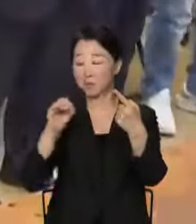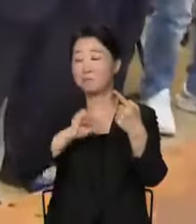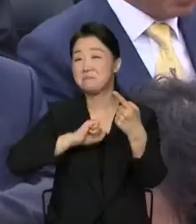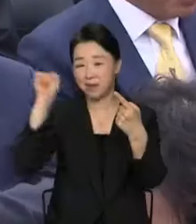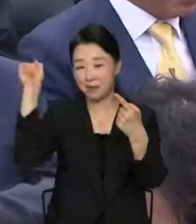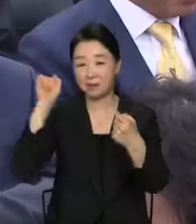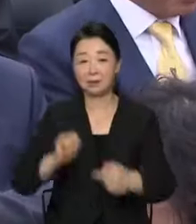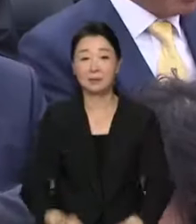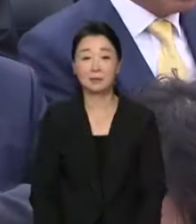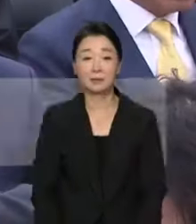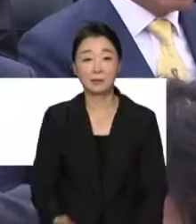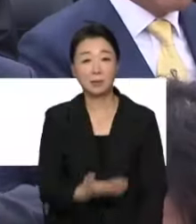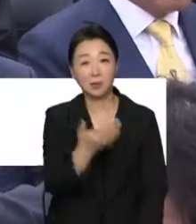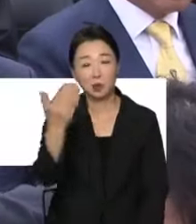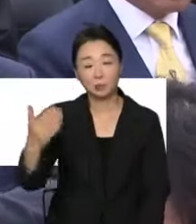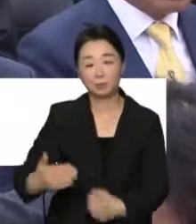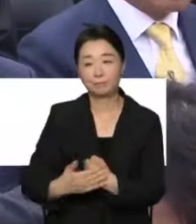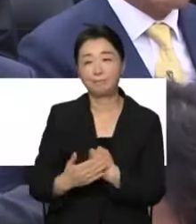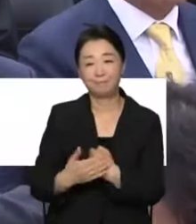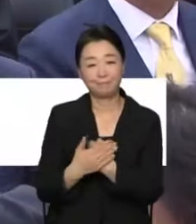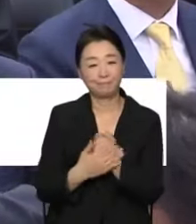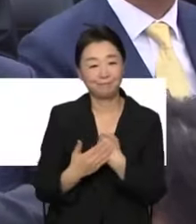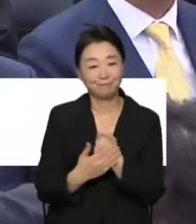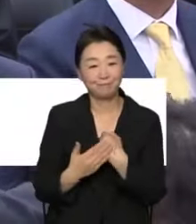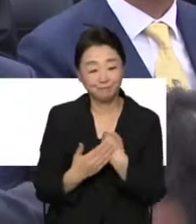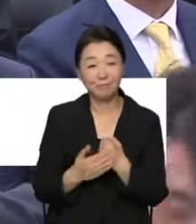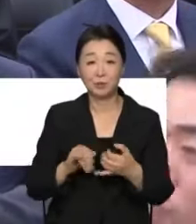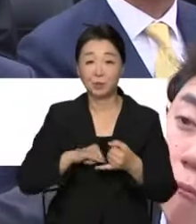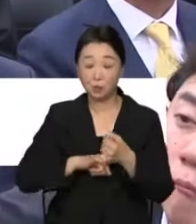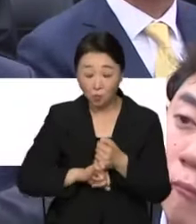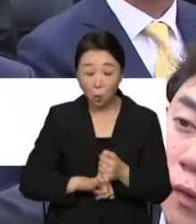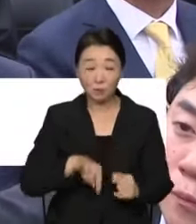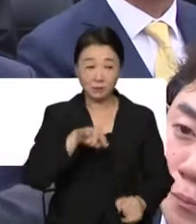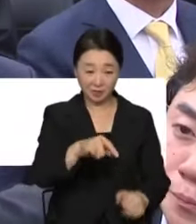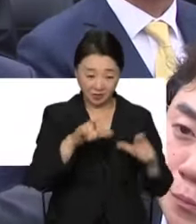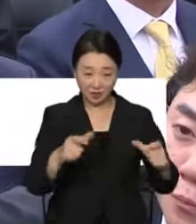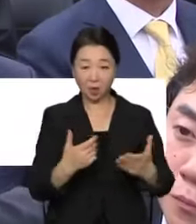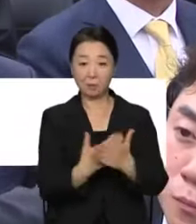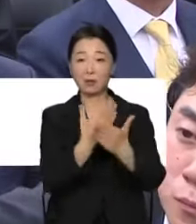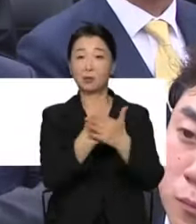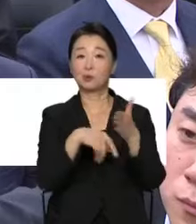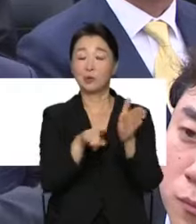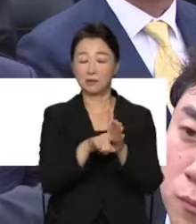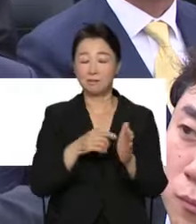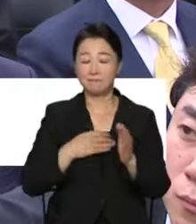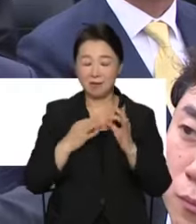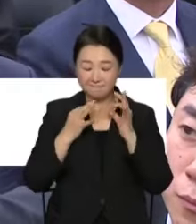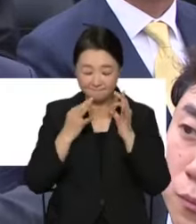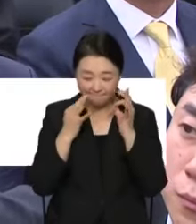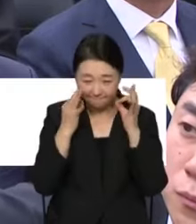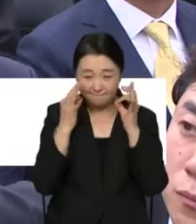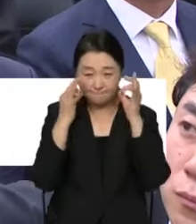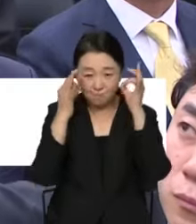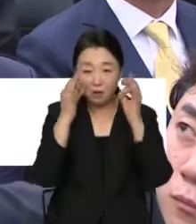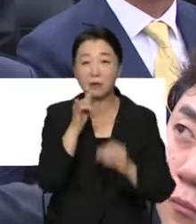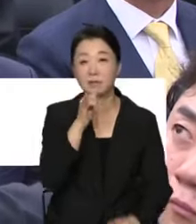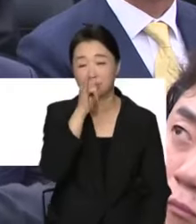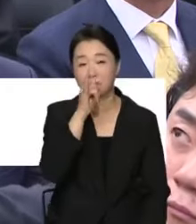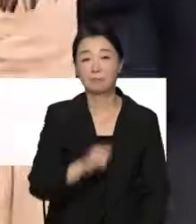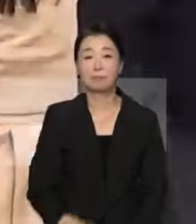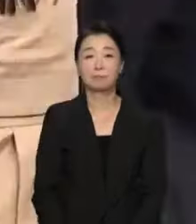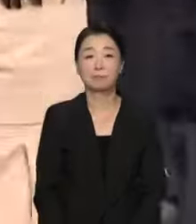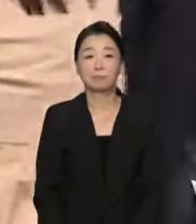당선됐습니다. 여러분들의 성원에 힘입어서 반드시 금정발전 제가 혼신의 힘을 다해서 이끌어